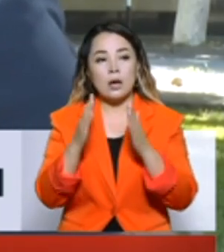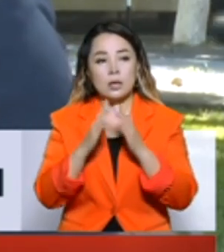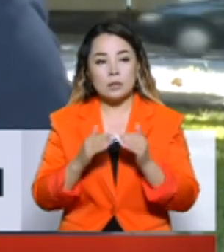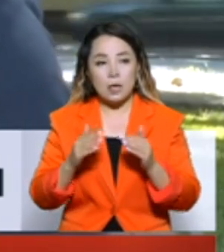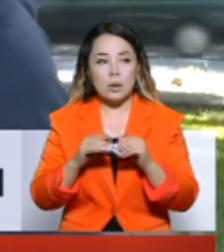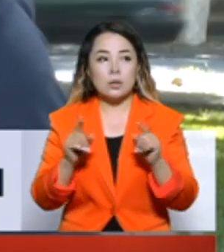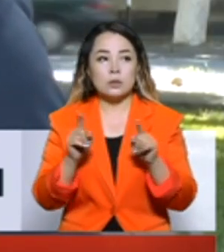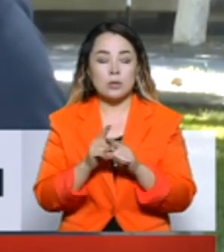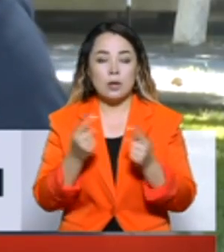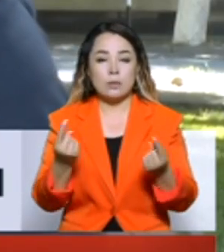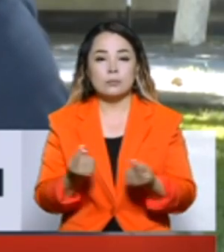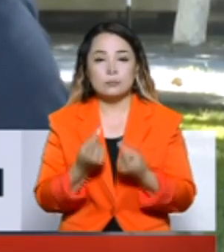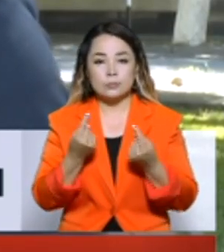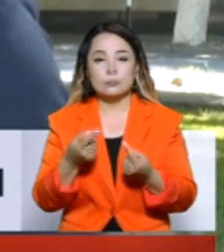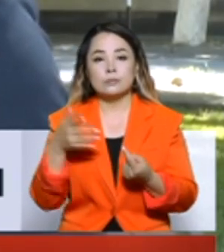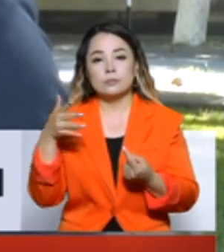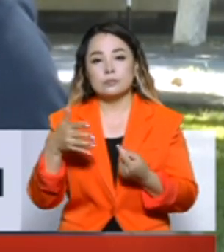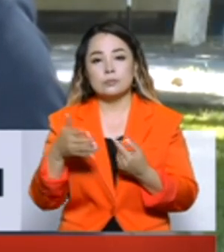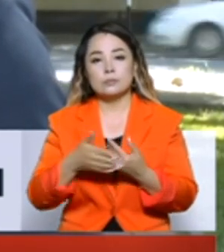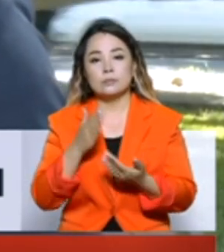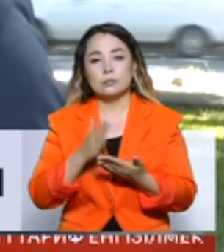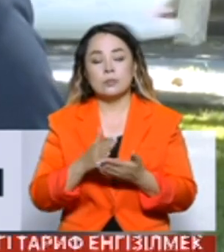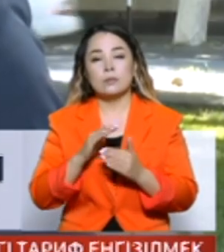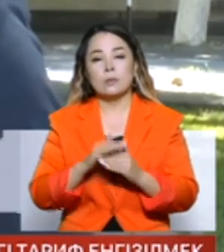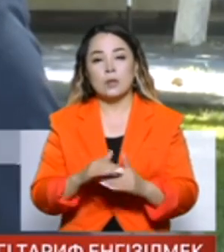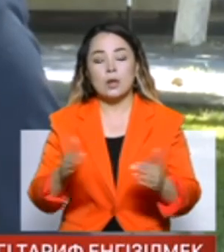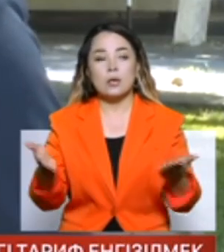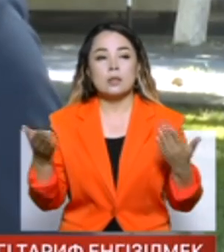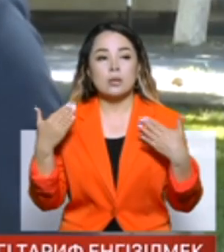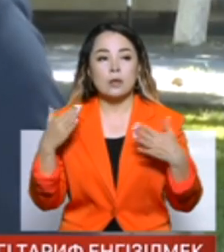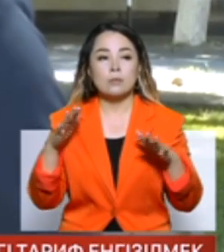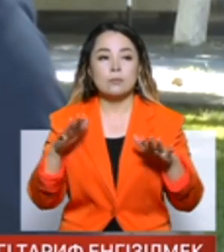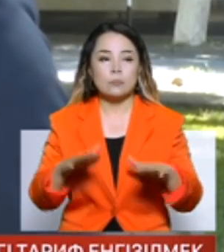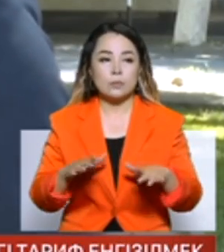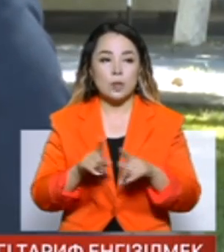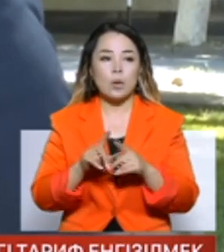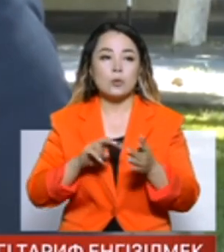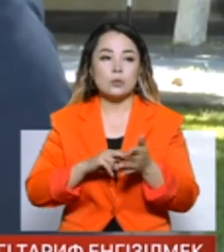кәдімгі 5000-нан астам бала бірден демалатындай жоспар құрылып жатыр.